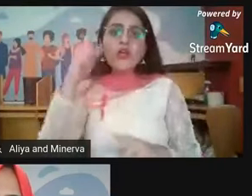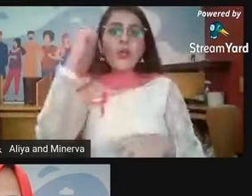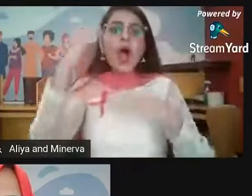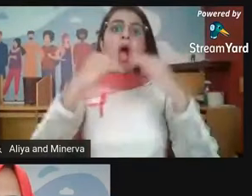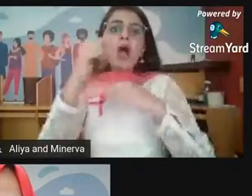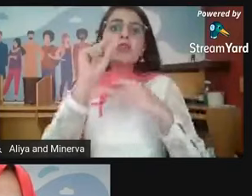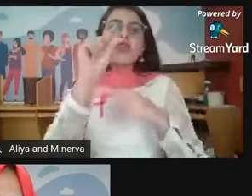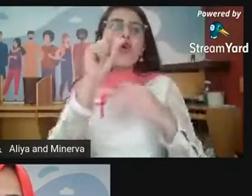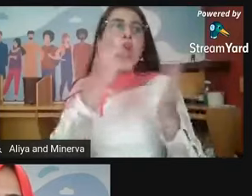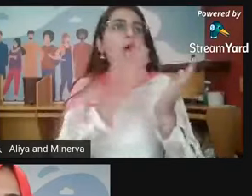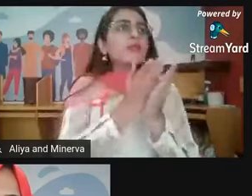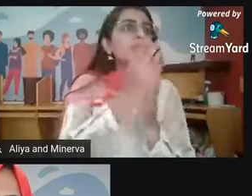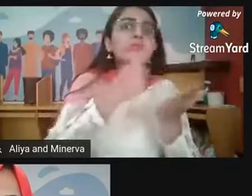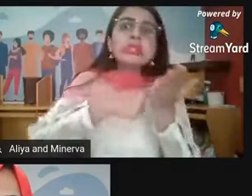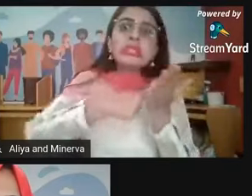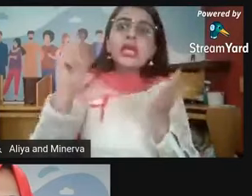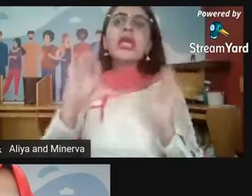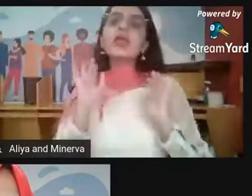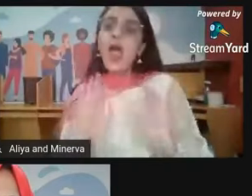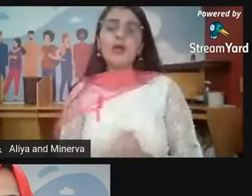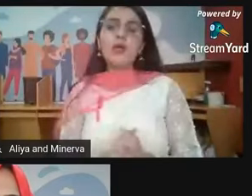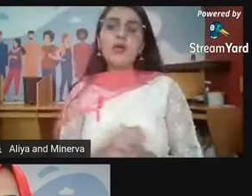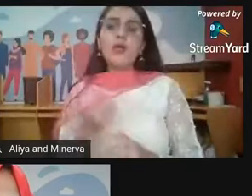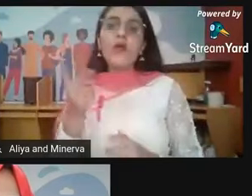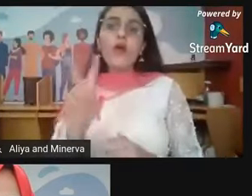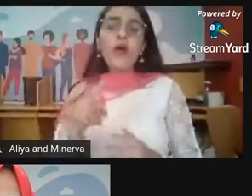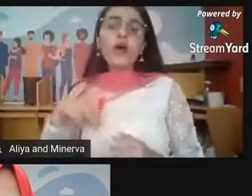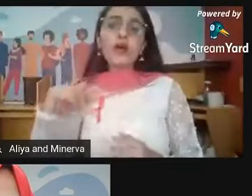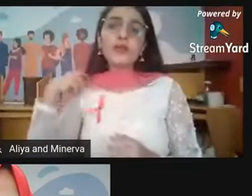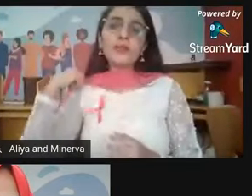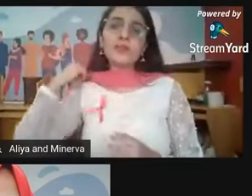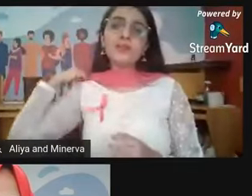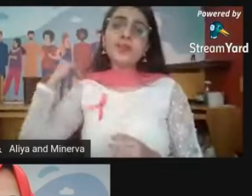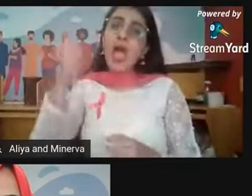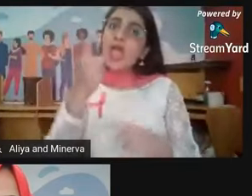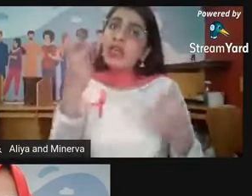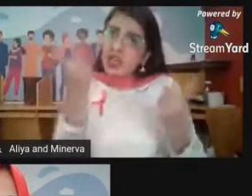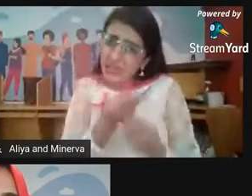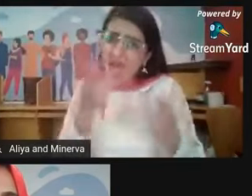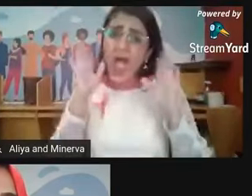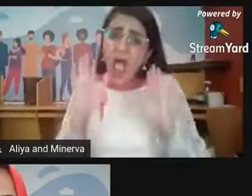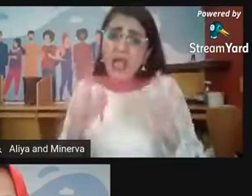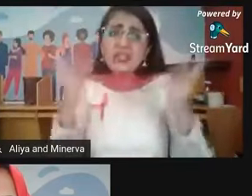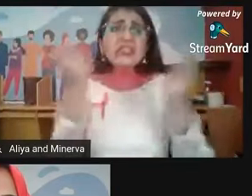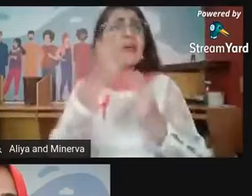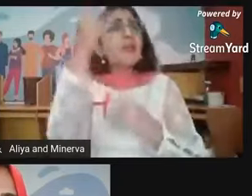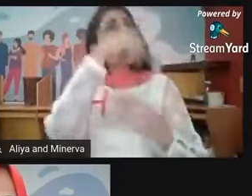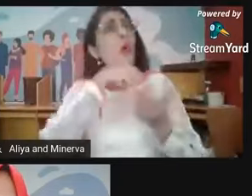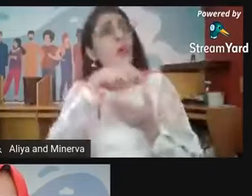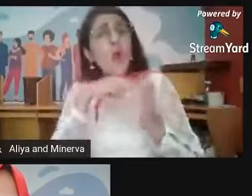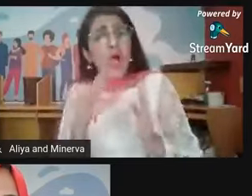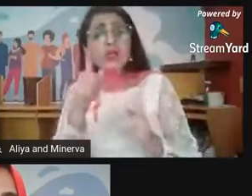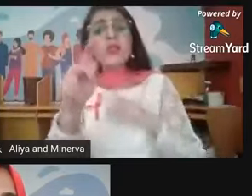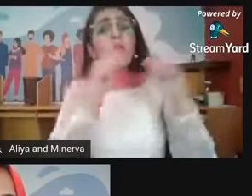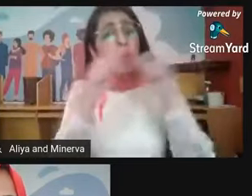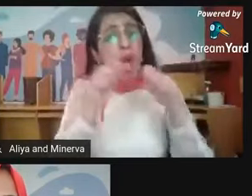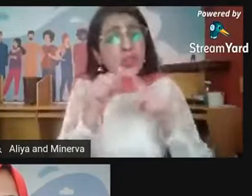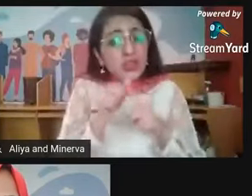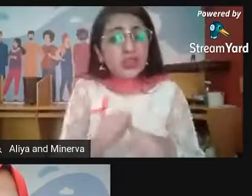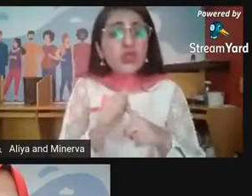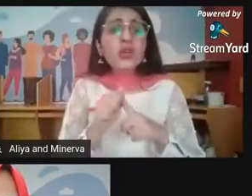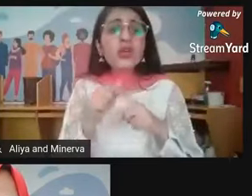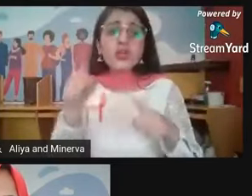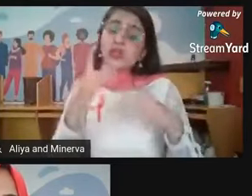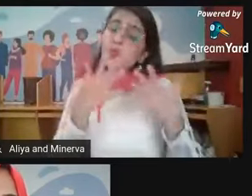राइट डायरेक्शन के यू नो दिस इज something is that's common that's happening it needs to be